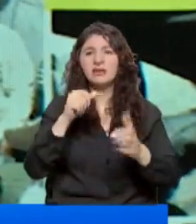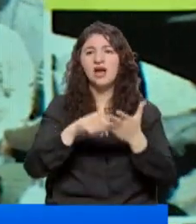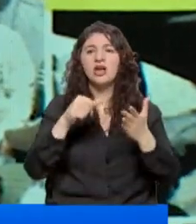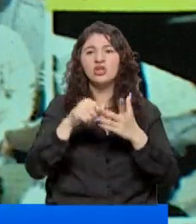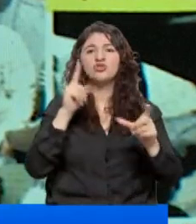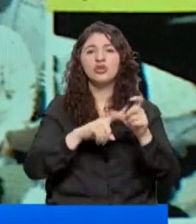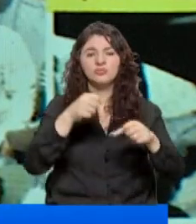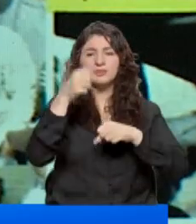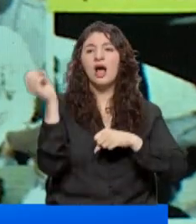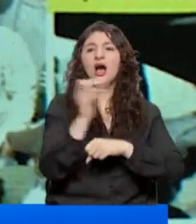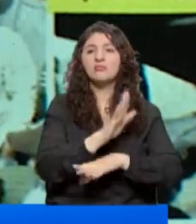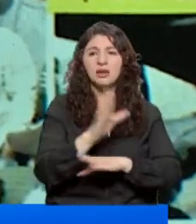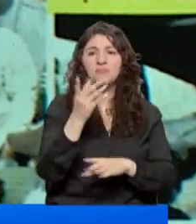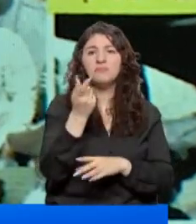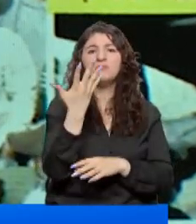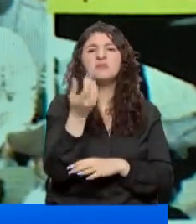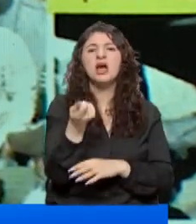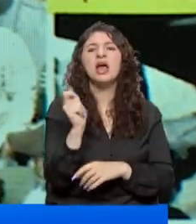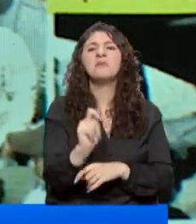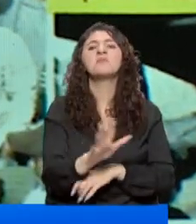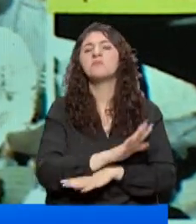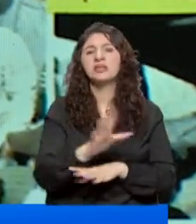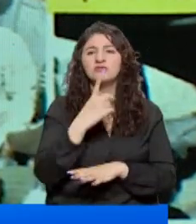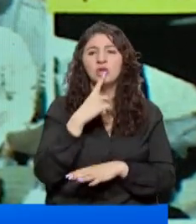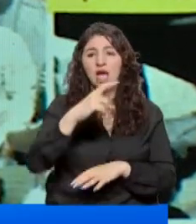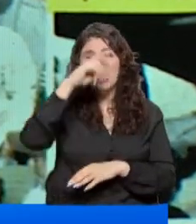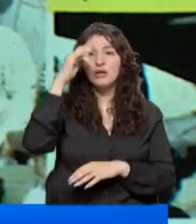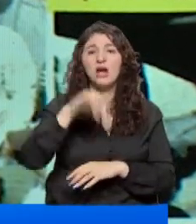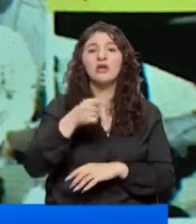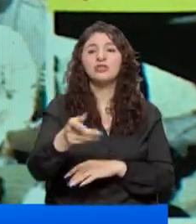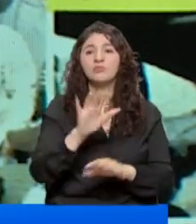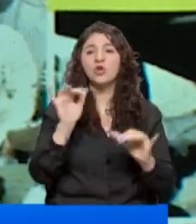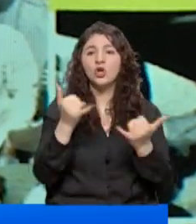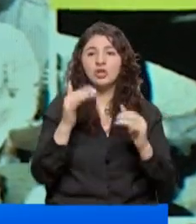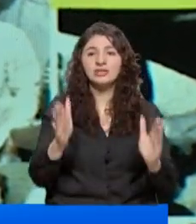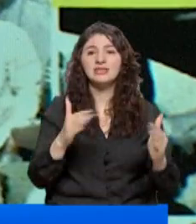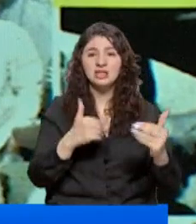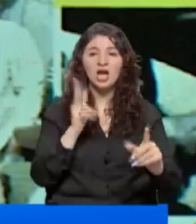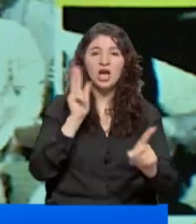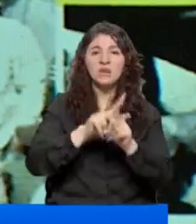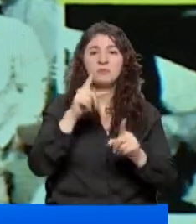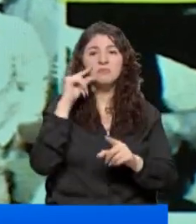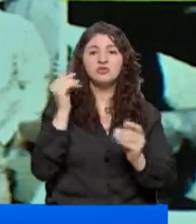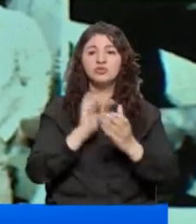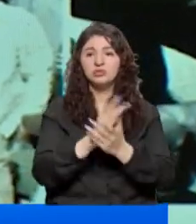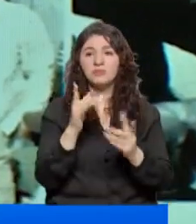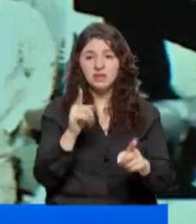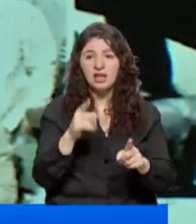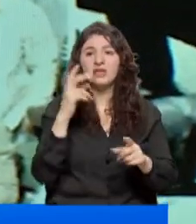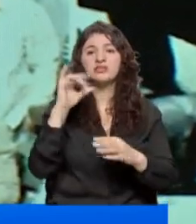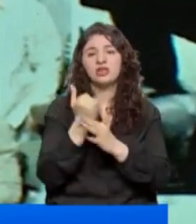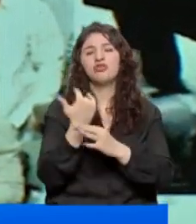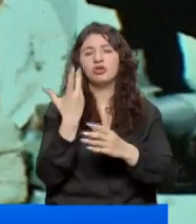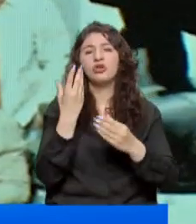sepetine atmayın beş para etmez diyor emeğin hakkı ödenmez oyuncular Sendikası'nın katıldığı bir mesh kutlamalarına